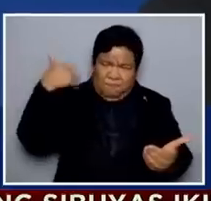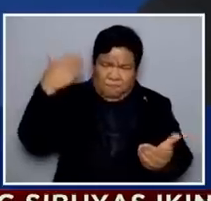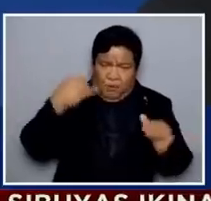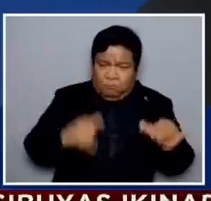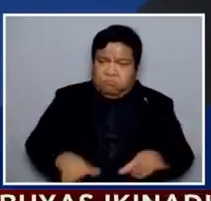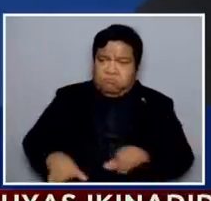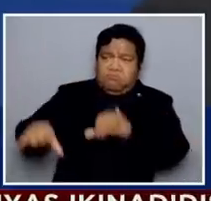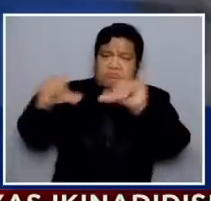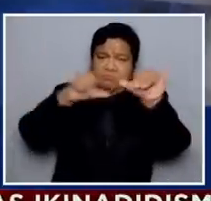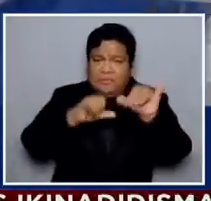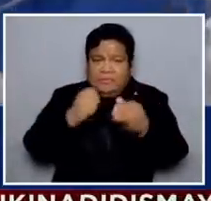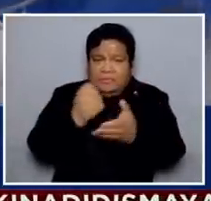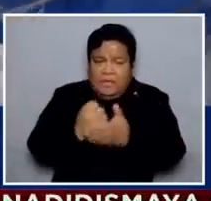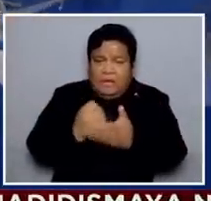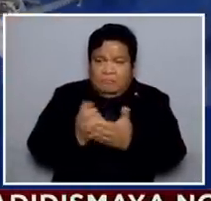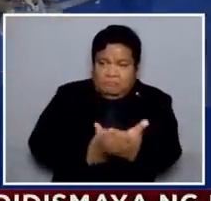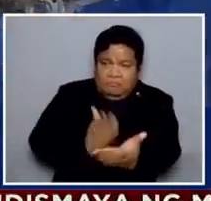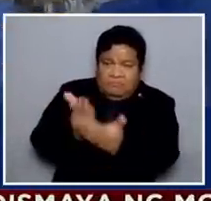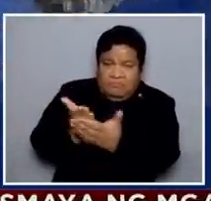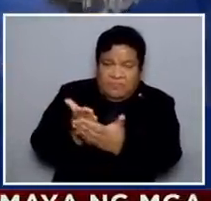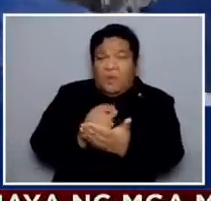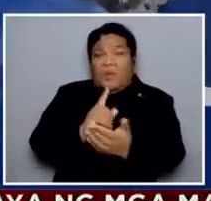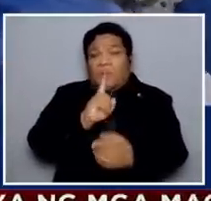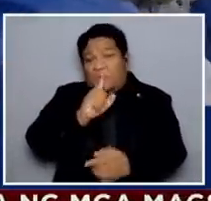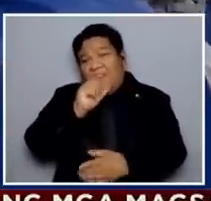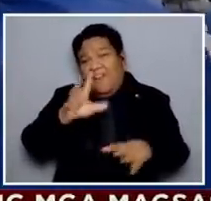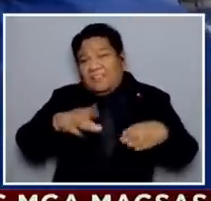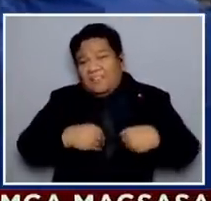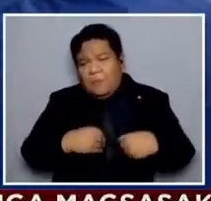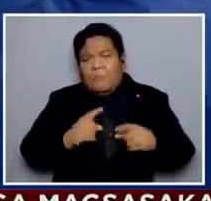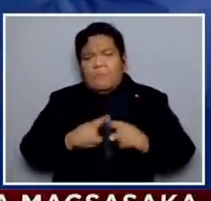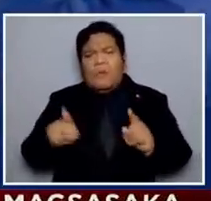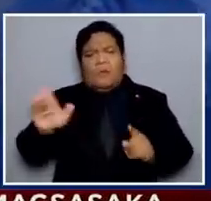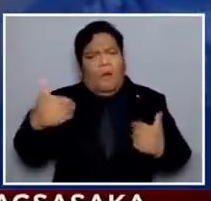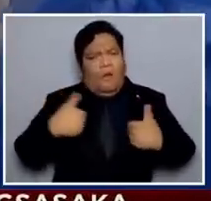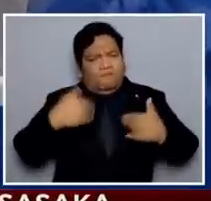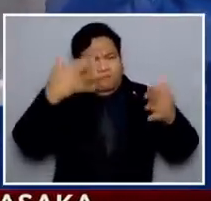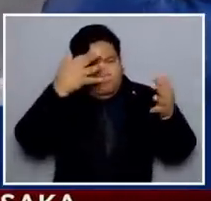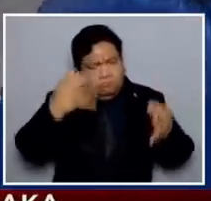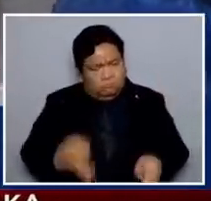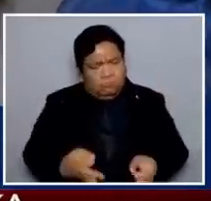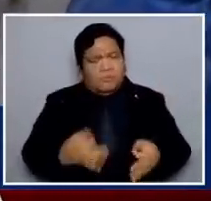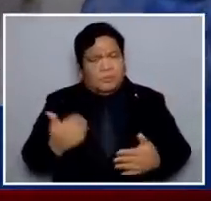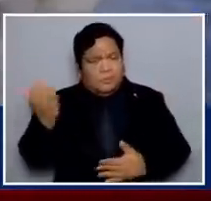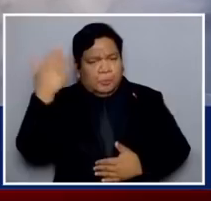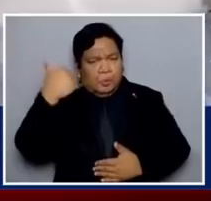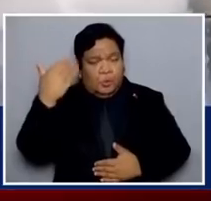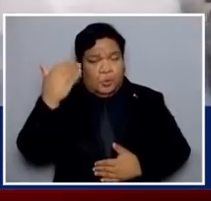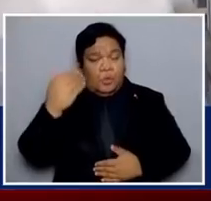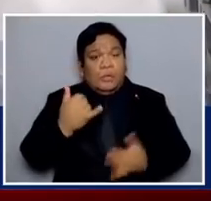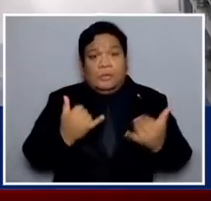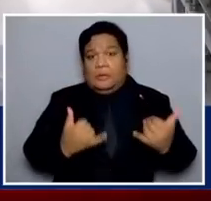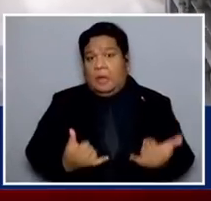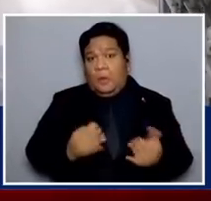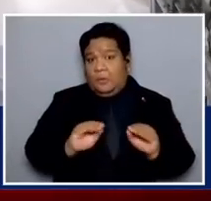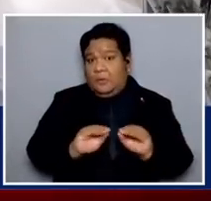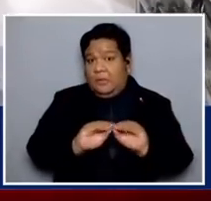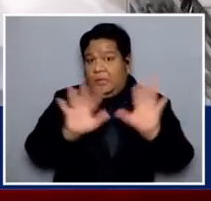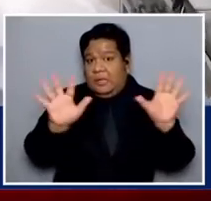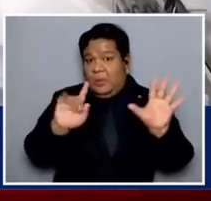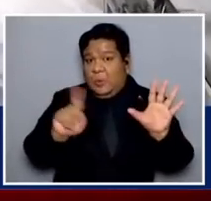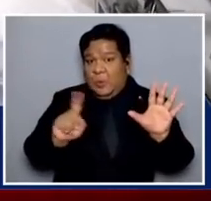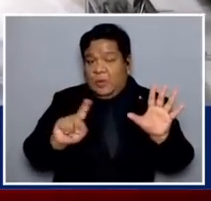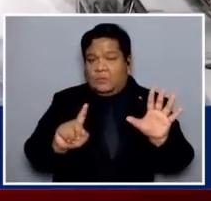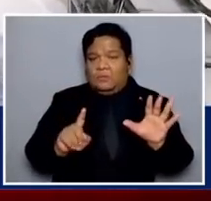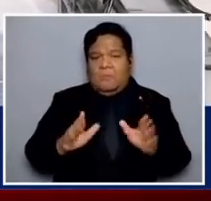hindi napapagbigyan, ay nadedesisyonan naman dati ng mga wage board. Ang malinaw ngayon, mataas ang presyo ng